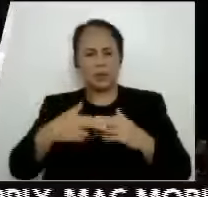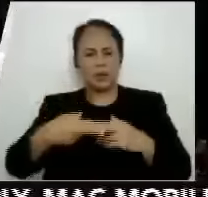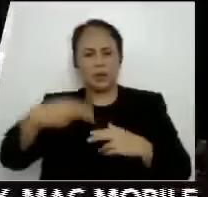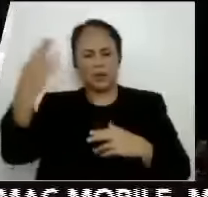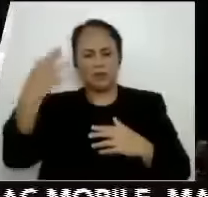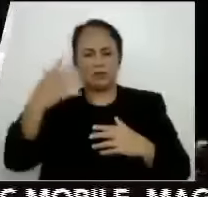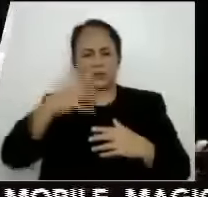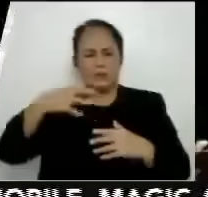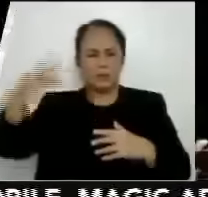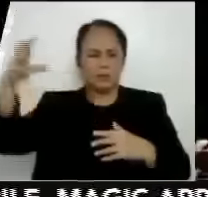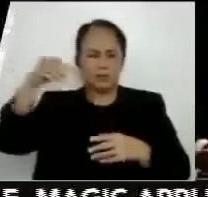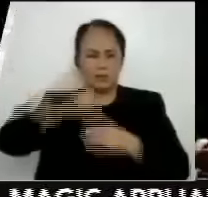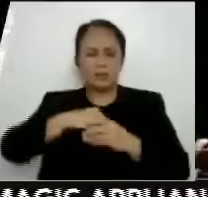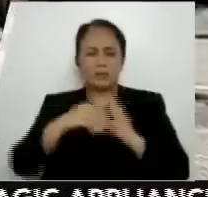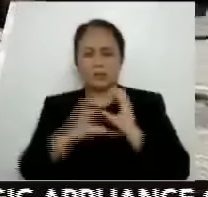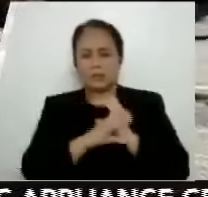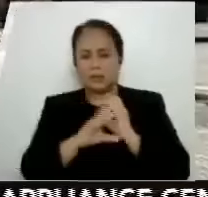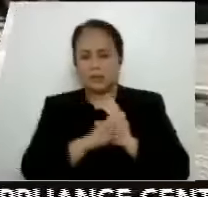ng